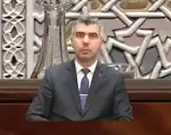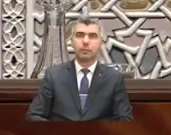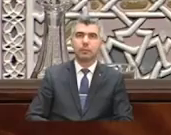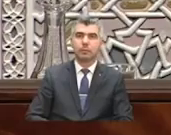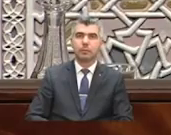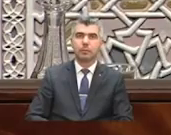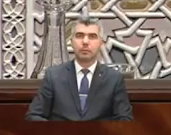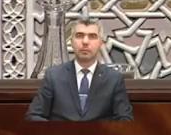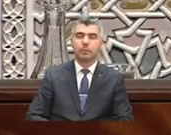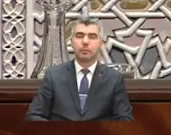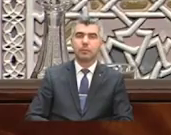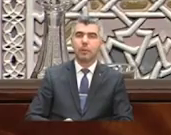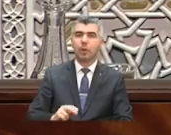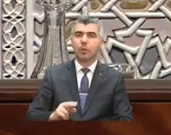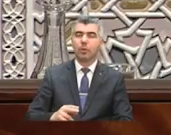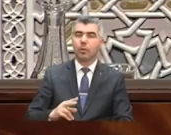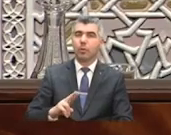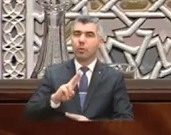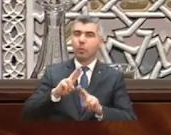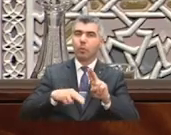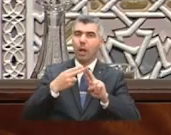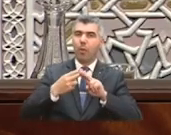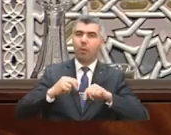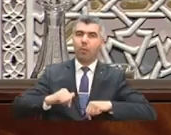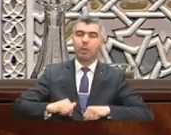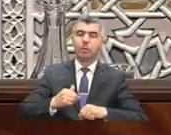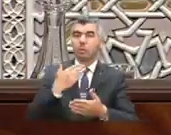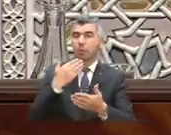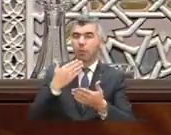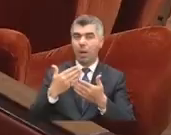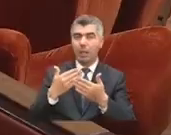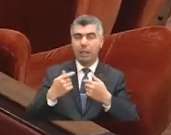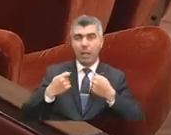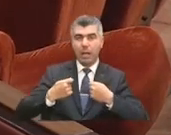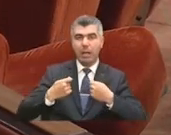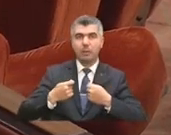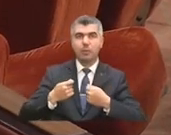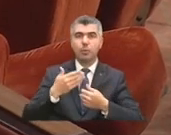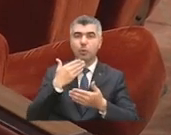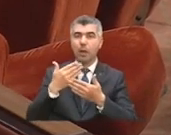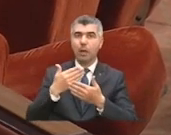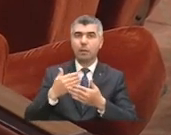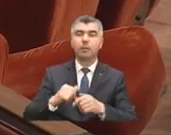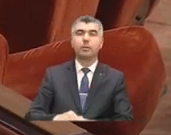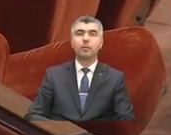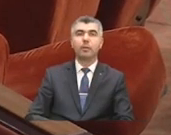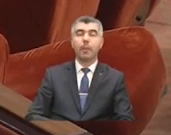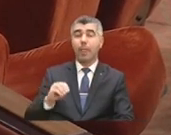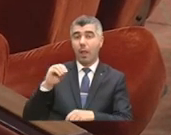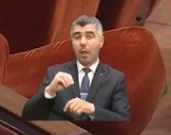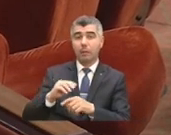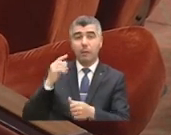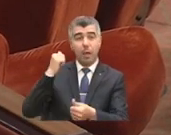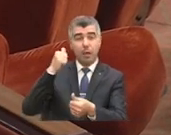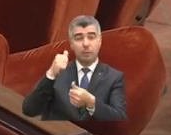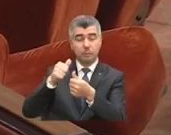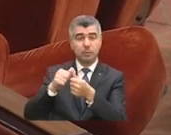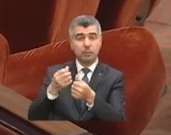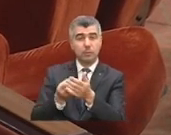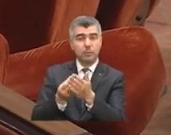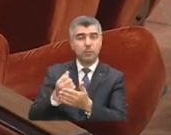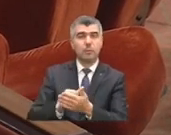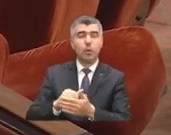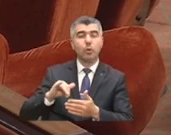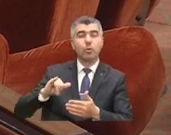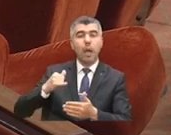شكرا سيد نائب. تفضل سيد وزير. شكرا سيد الرئيس. شكرا سيد نائب. نعود نذكر أن قطاع